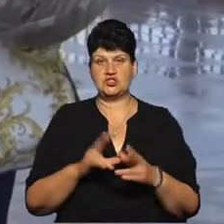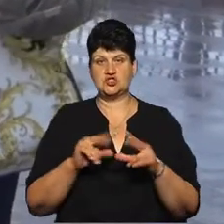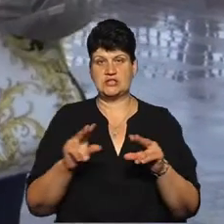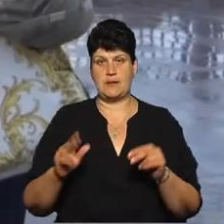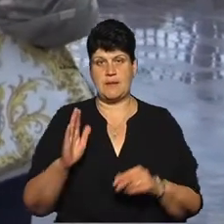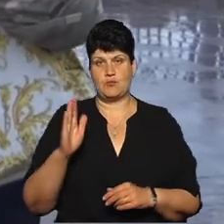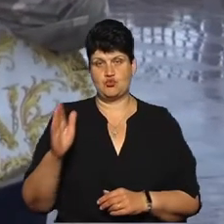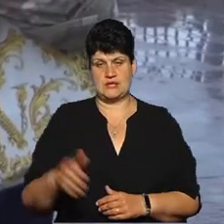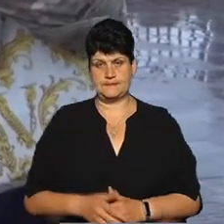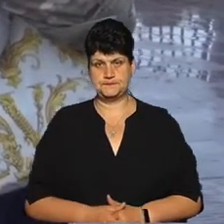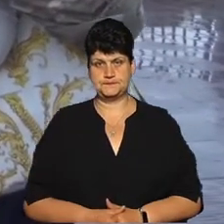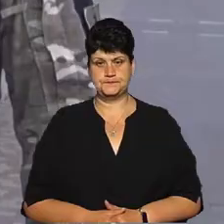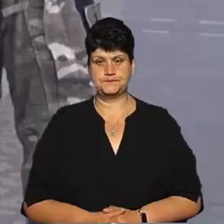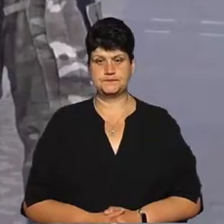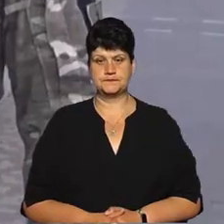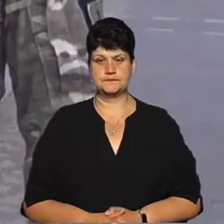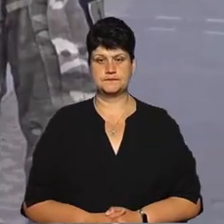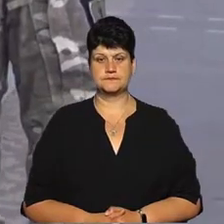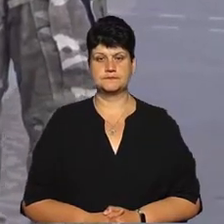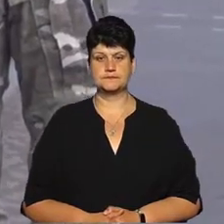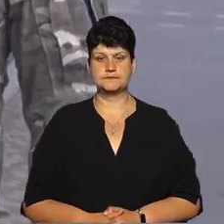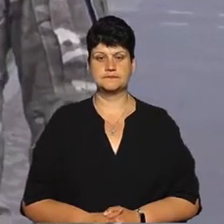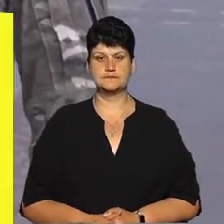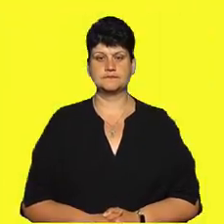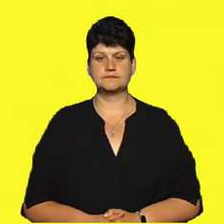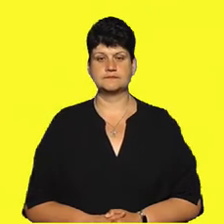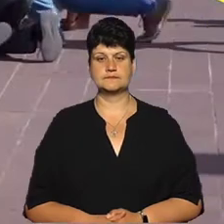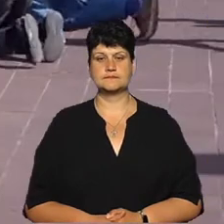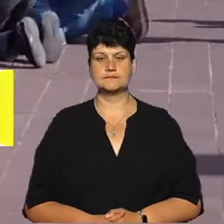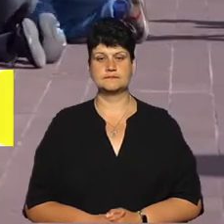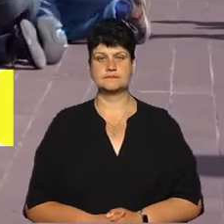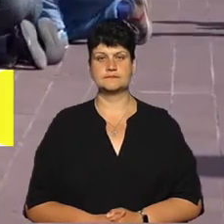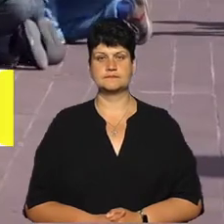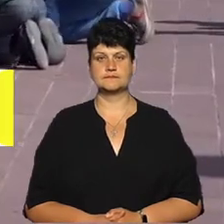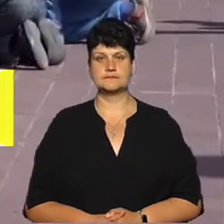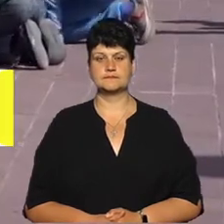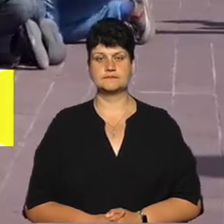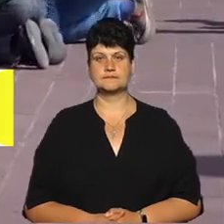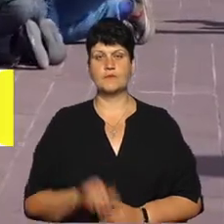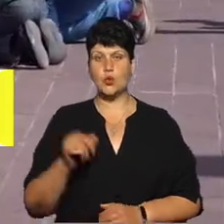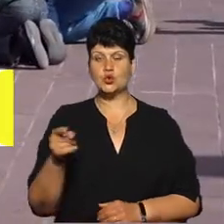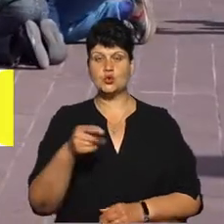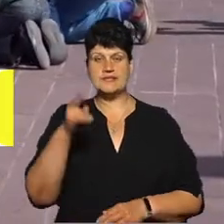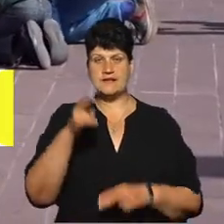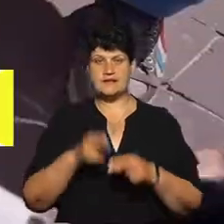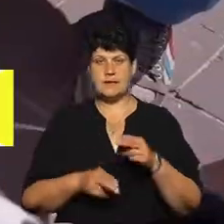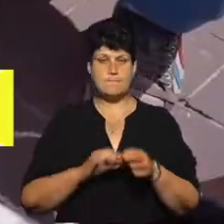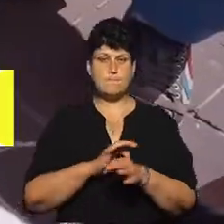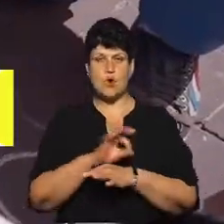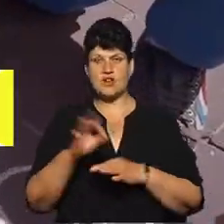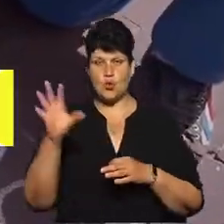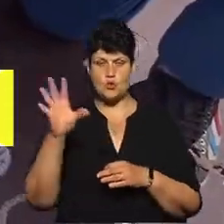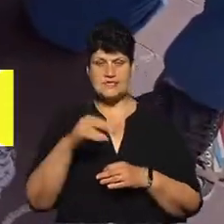Мирослава Західна, Оксана Галіяш, новини на Суспільному, Тернопіль. У Тернополі завершився проєкт «Усе найкраще дітям».